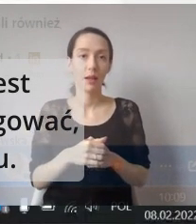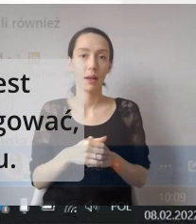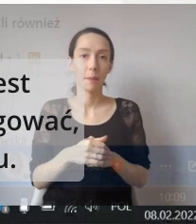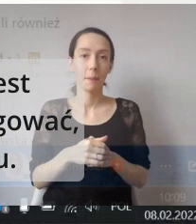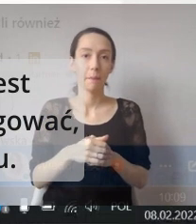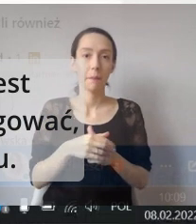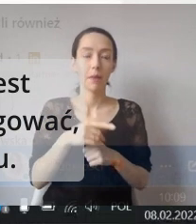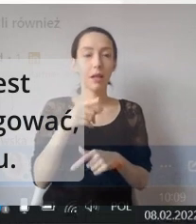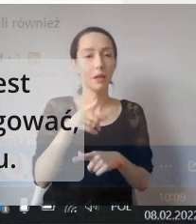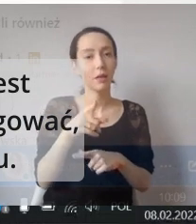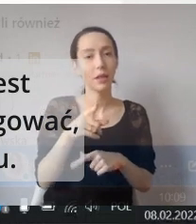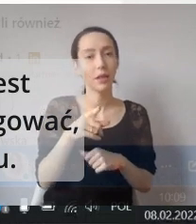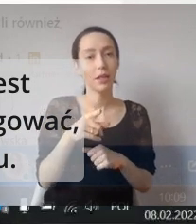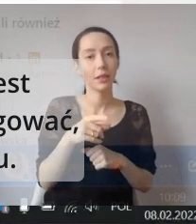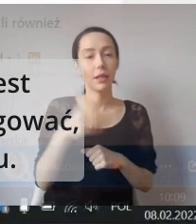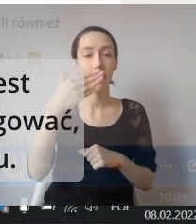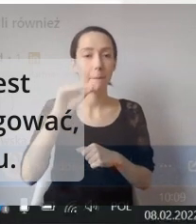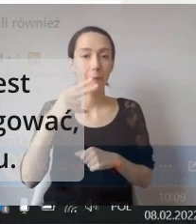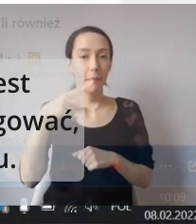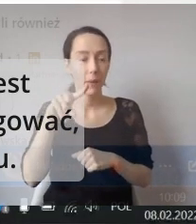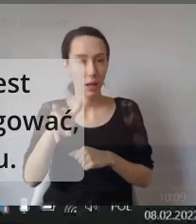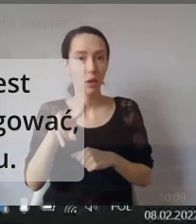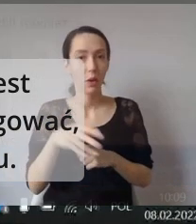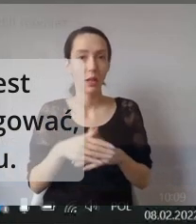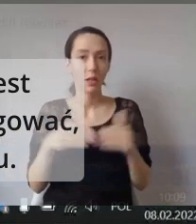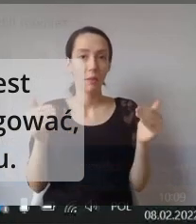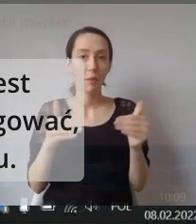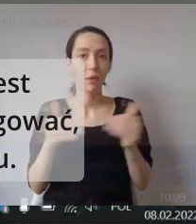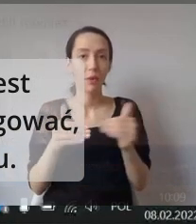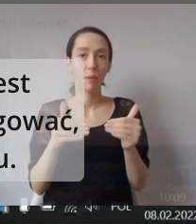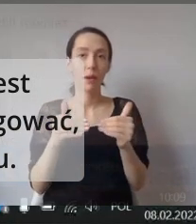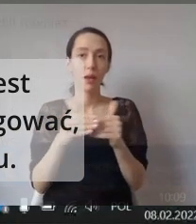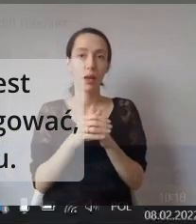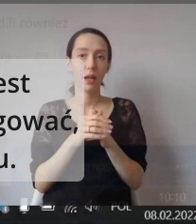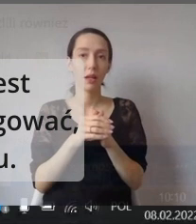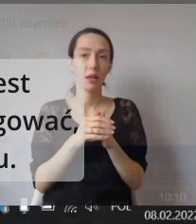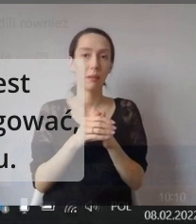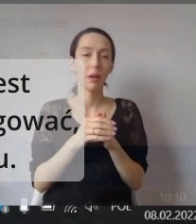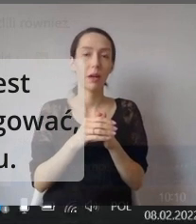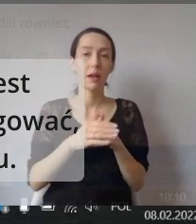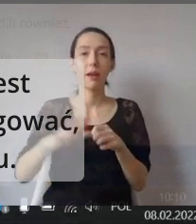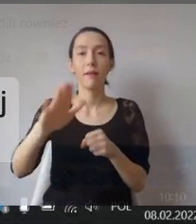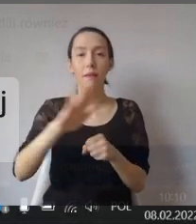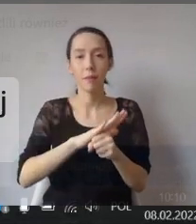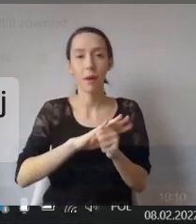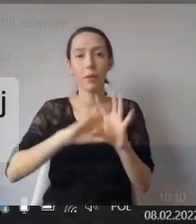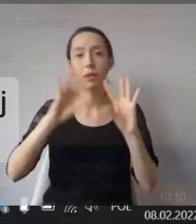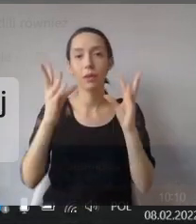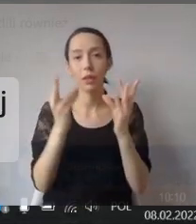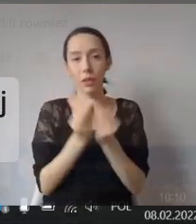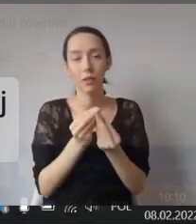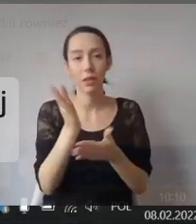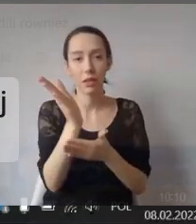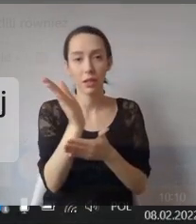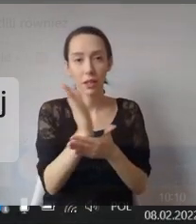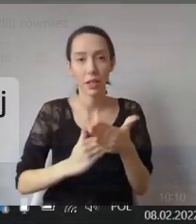swojego rodzaju menu, którym możemy nawigować, żeby po prostu tutaj uzupełnić wszystkie części w profilu. I wcześniej tutaj była